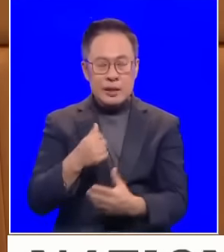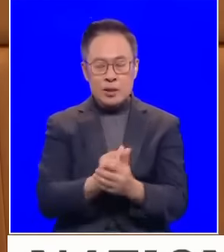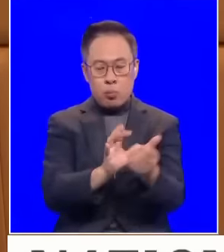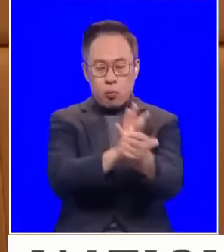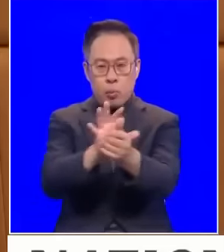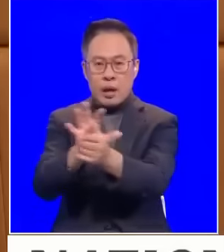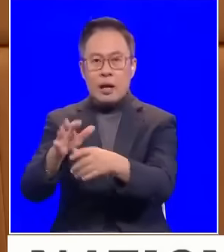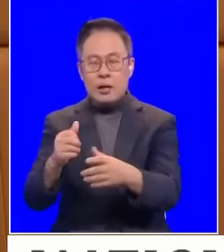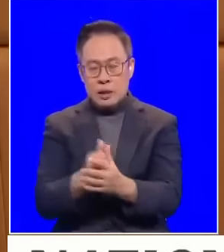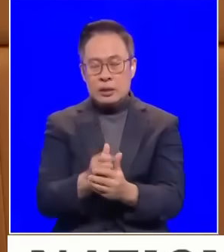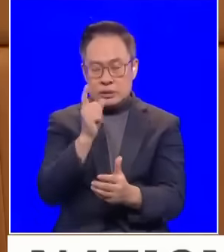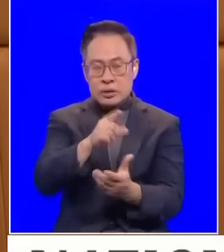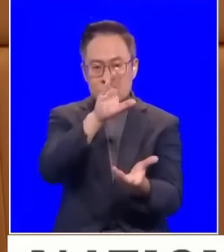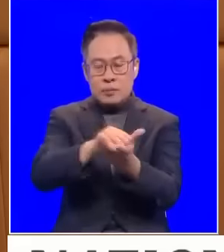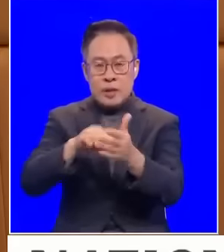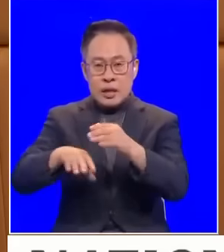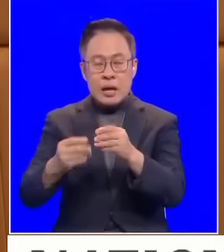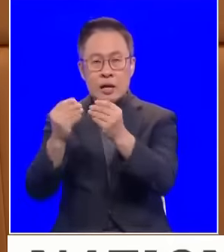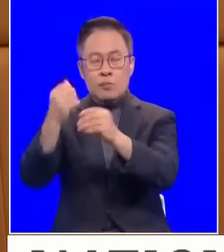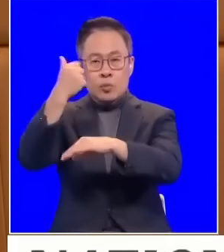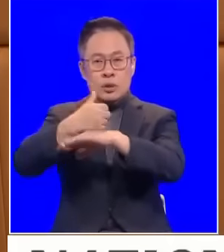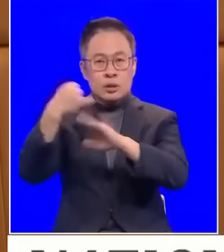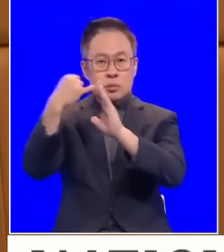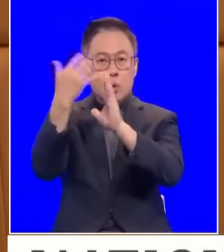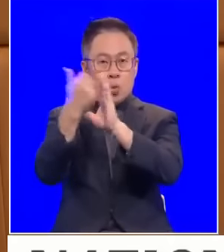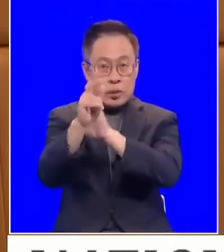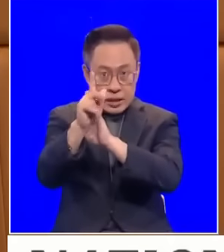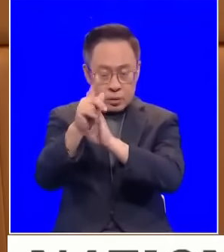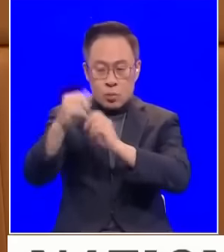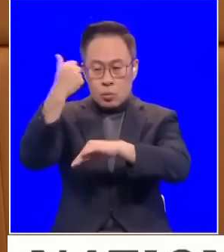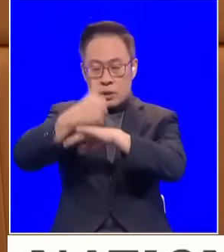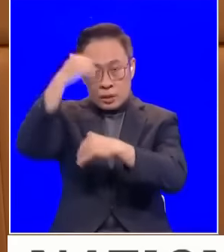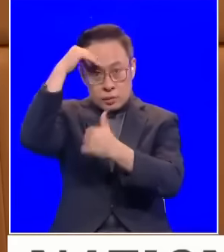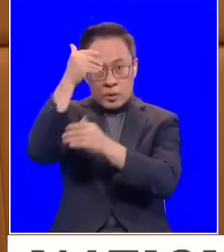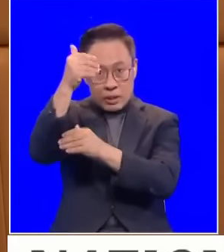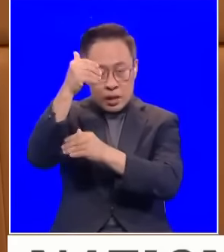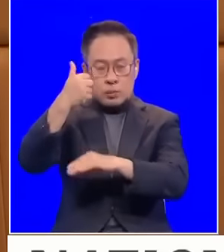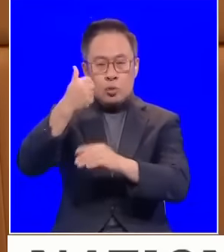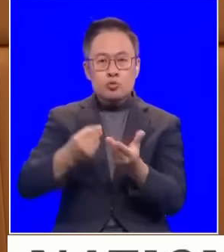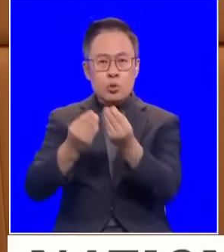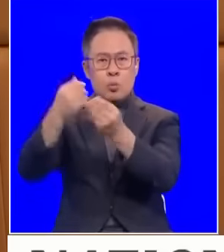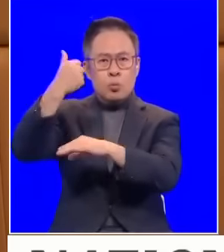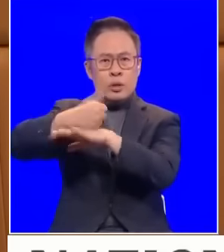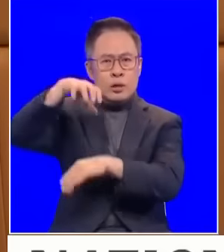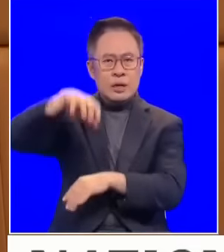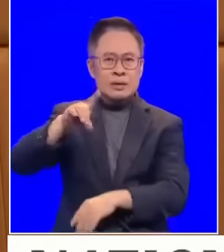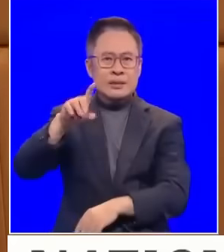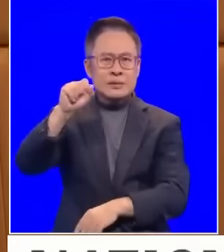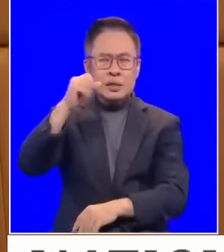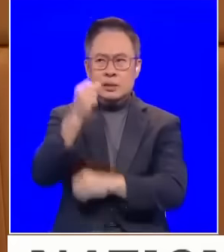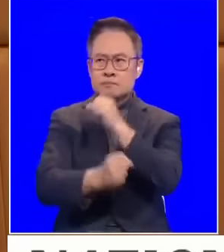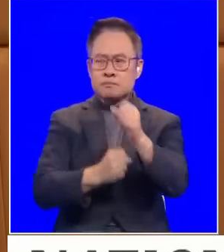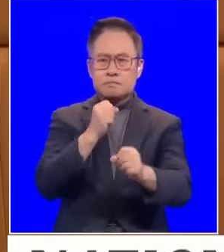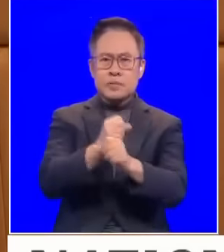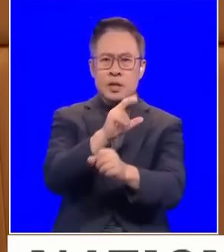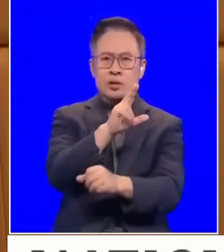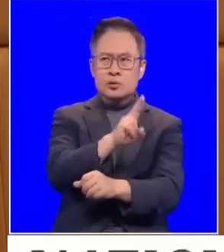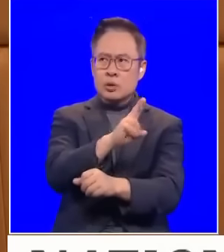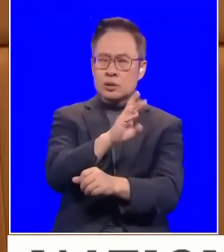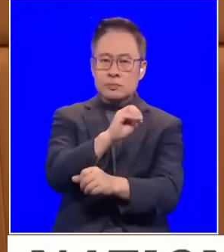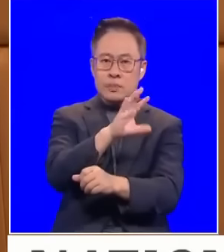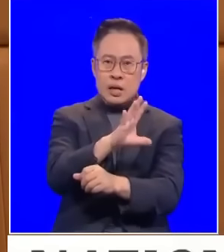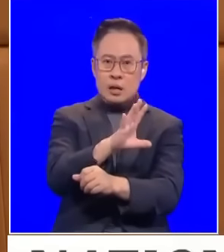จจริงส่งให้ผู้ว่าราชการจังหวัดขอนแก่นส่งให้อธิบดีดีไอ จนกระทั่งเรื่องตั้งแต่ปีก่อนเ